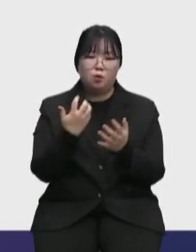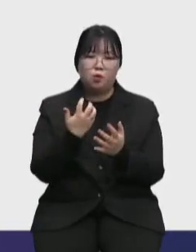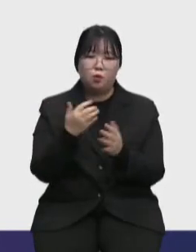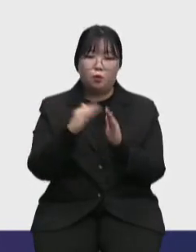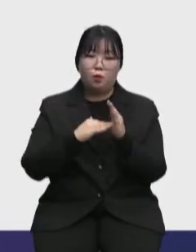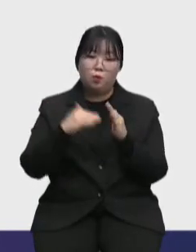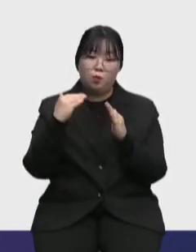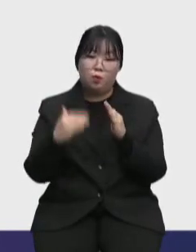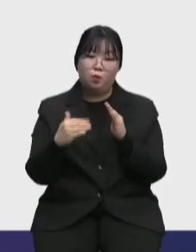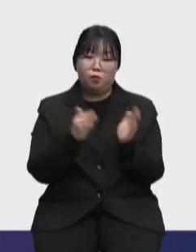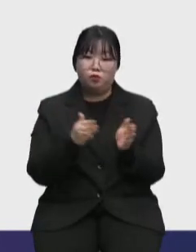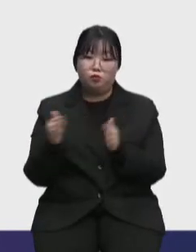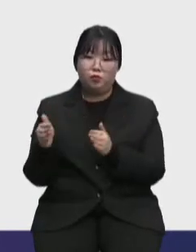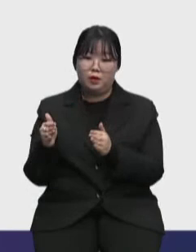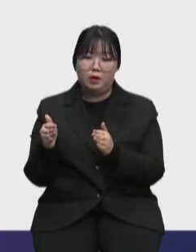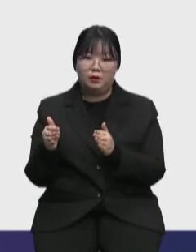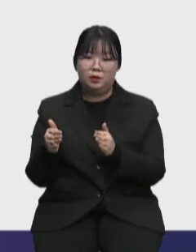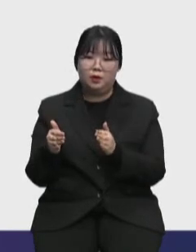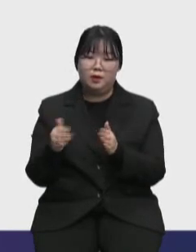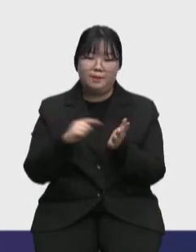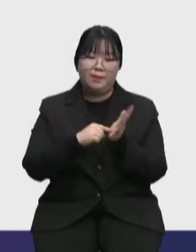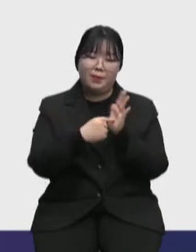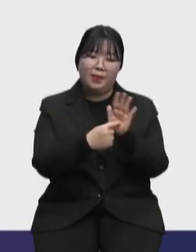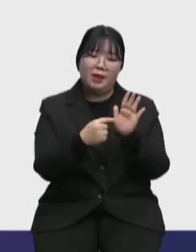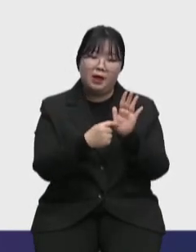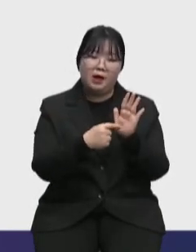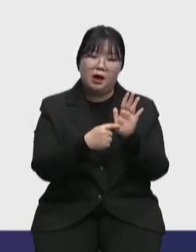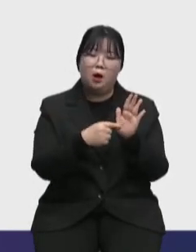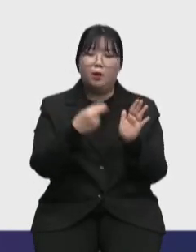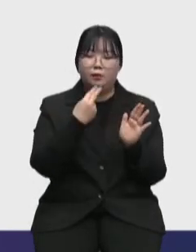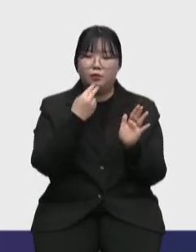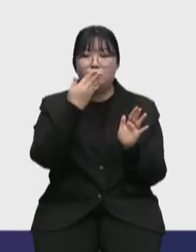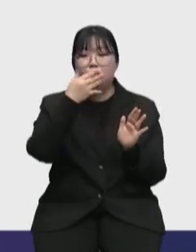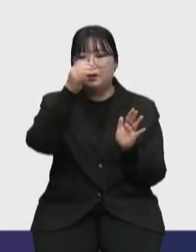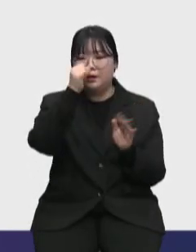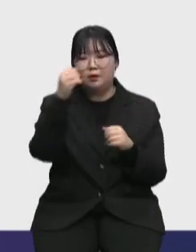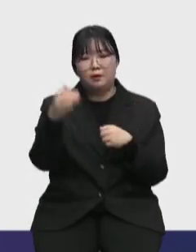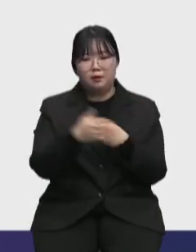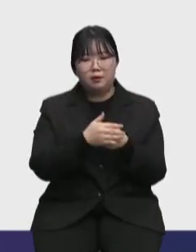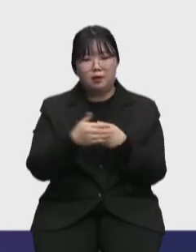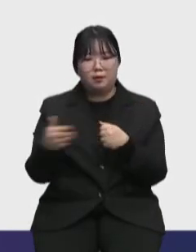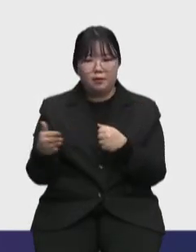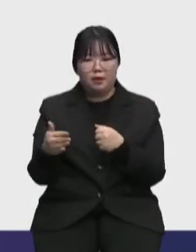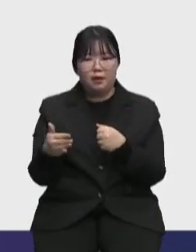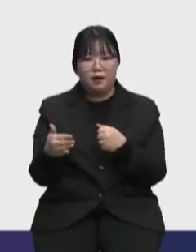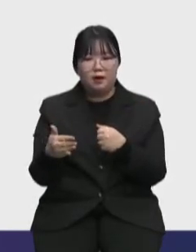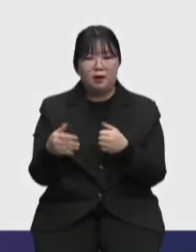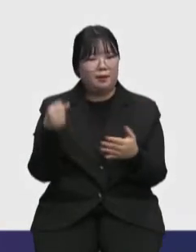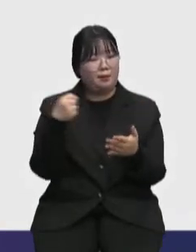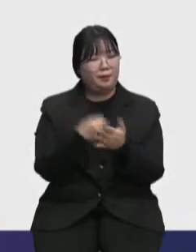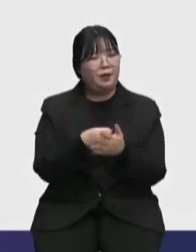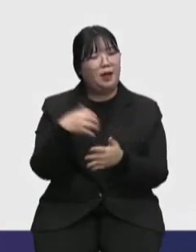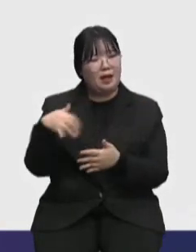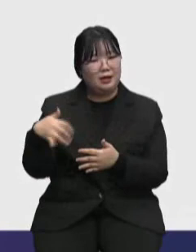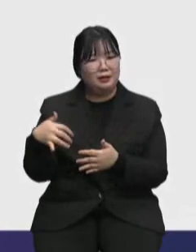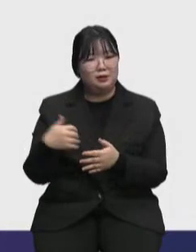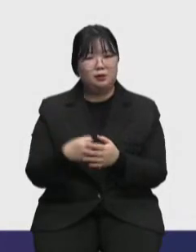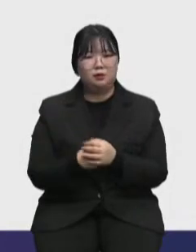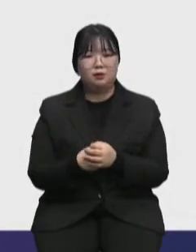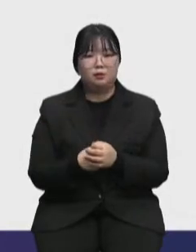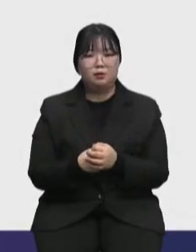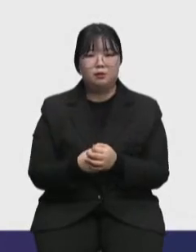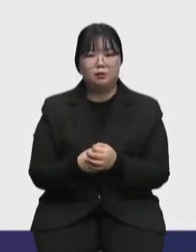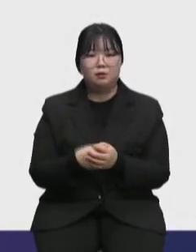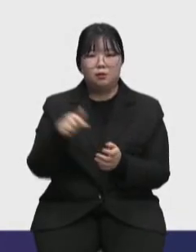하지 않을 수도 있기 때문에 공모 결과를 벌써부터 비관적으로 볼 수는 없다고 말했다고 보도했습니다.